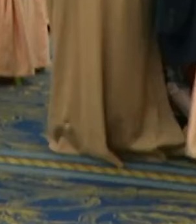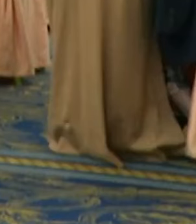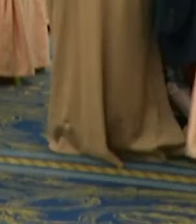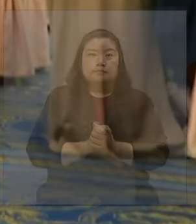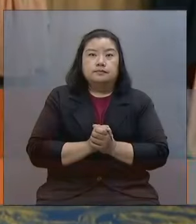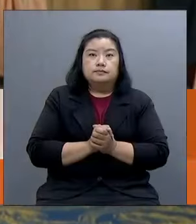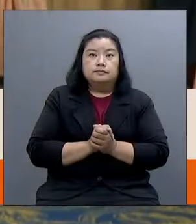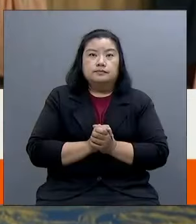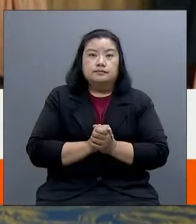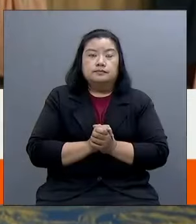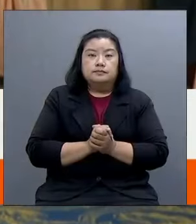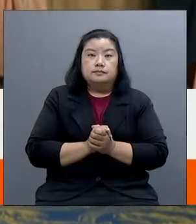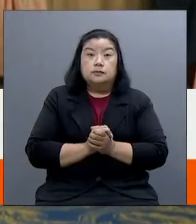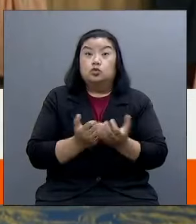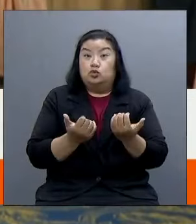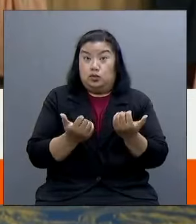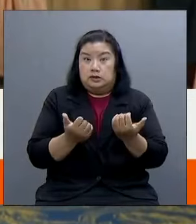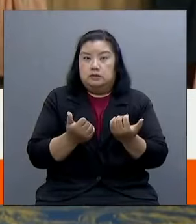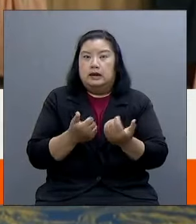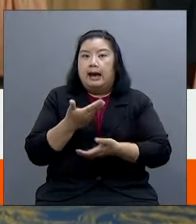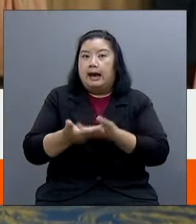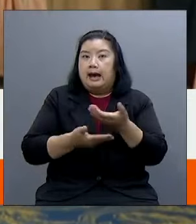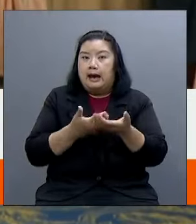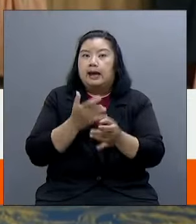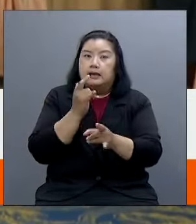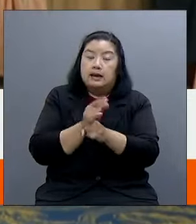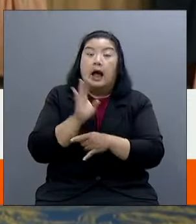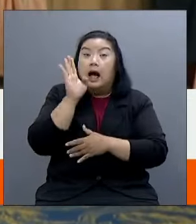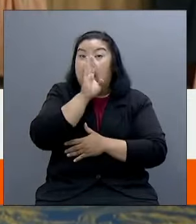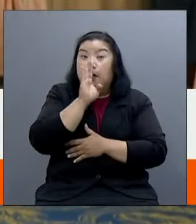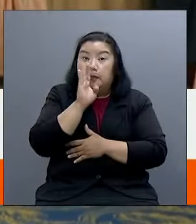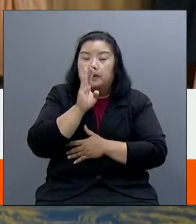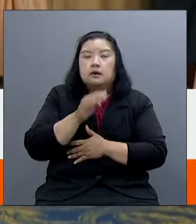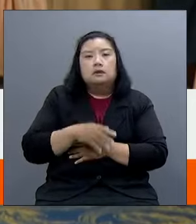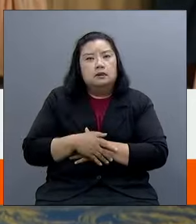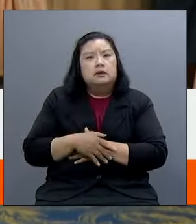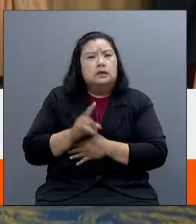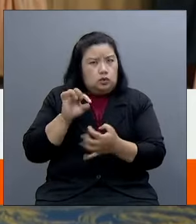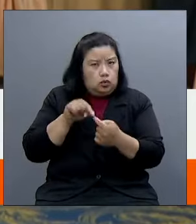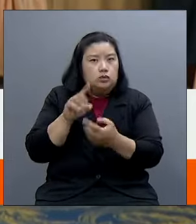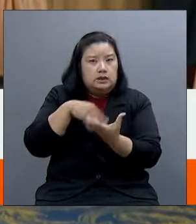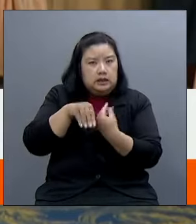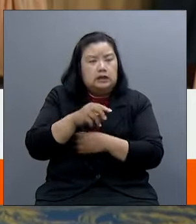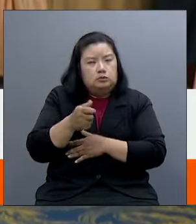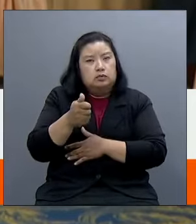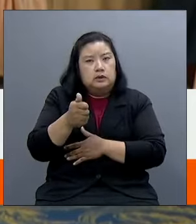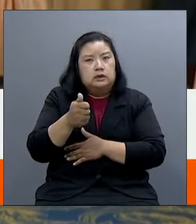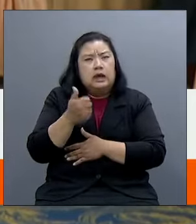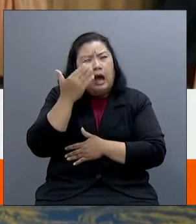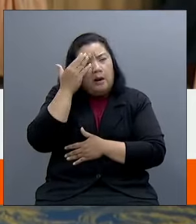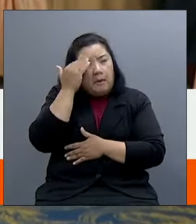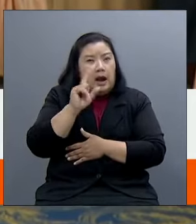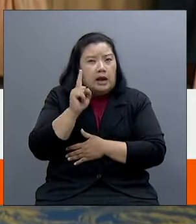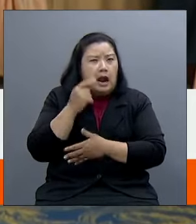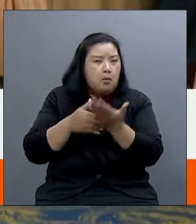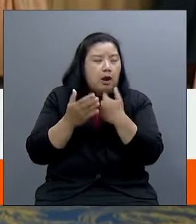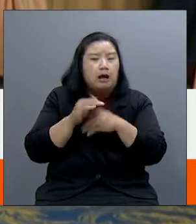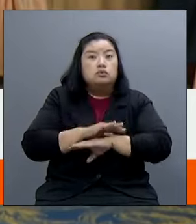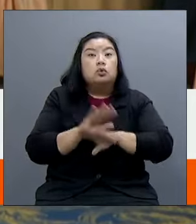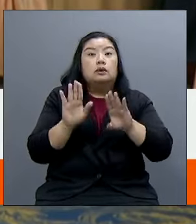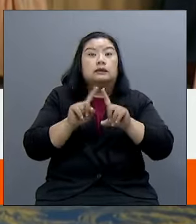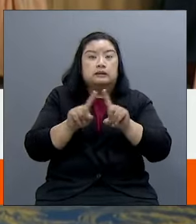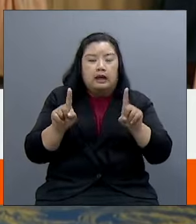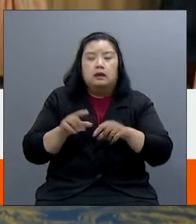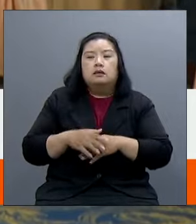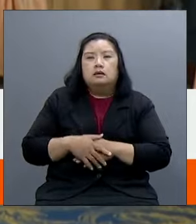การผ่อนคลายมาตรการเครื่องดื่มแอลกอฮอล์นะคะในเชิงของเศรษฐกิจค่ะก็เป็นการปลดล็อกเงื่อนไขบางอย่างที่ล้าสมัยแต่มันก็เป็นคำถามนะคะว่าแ